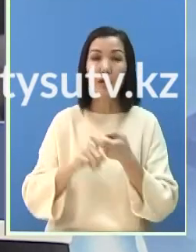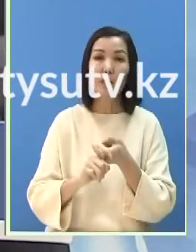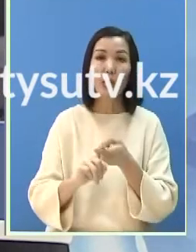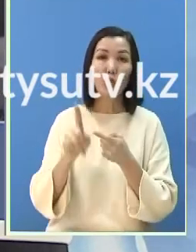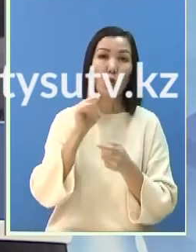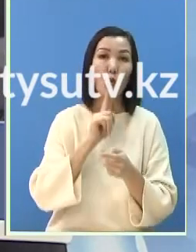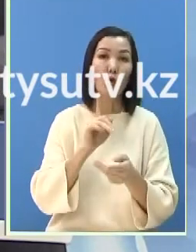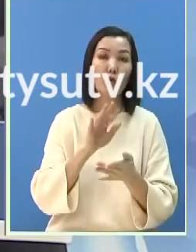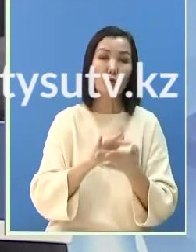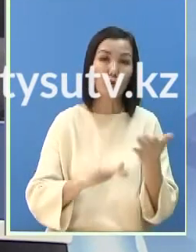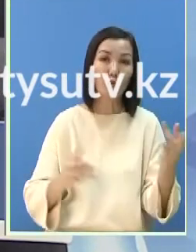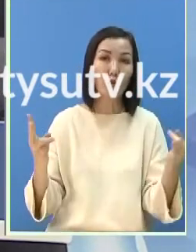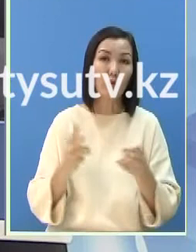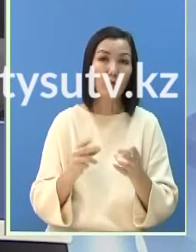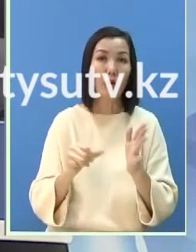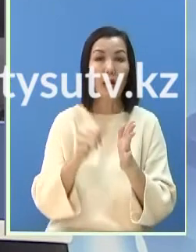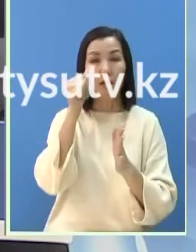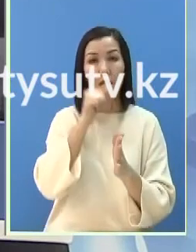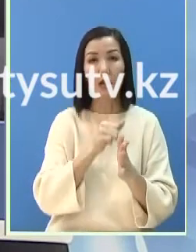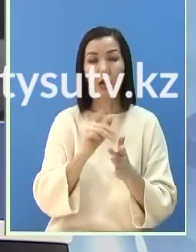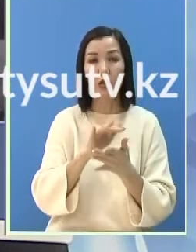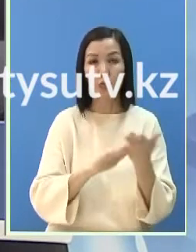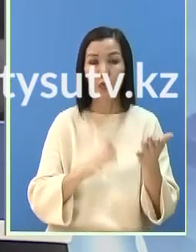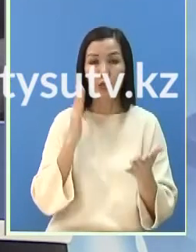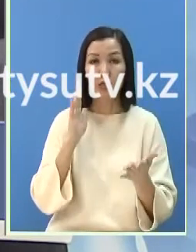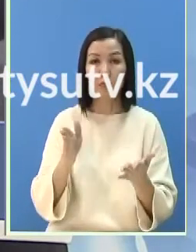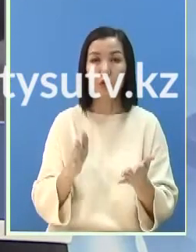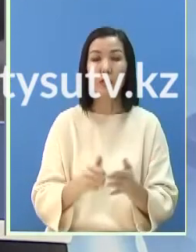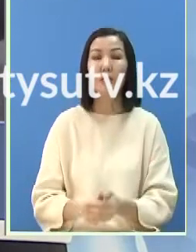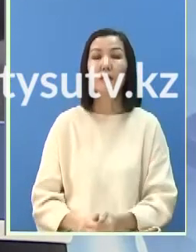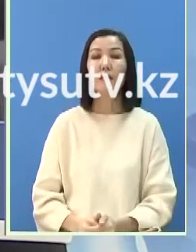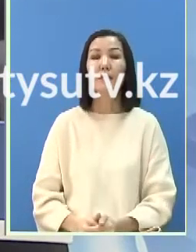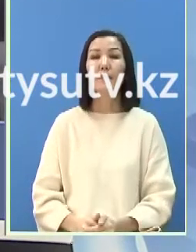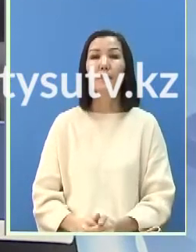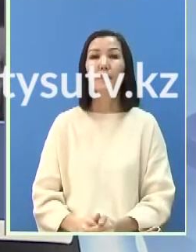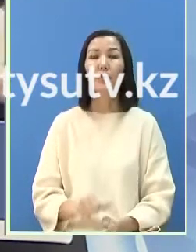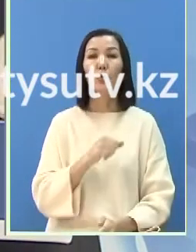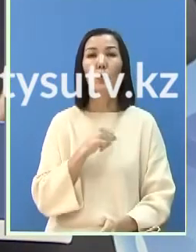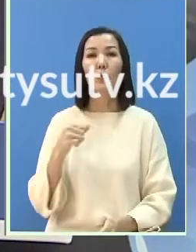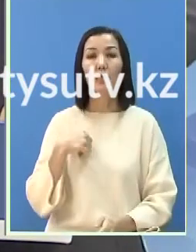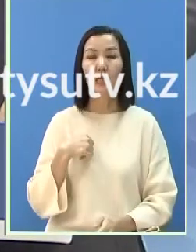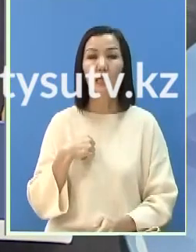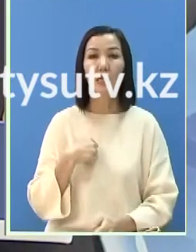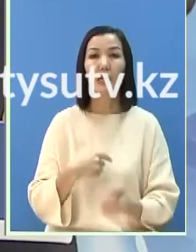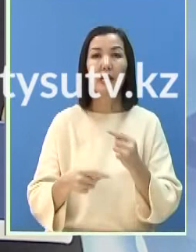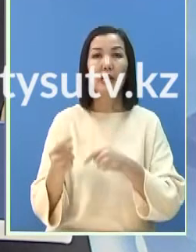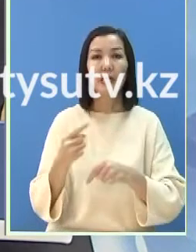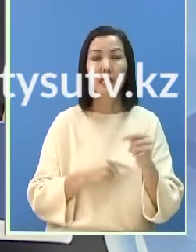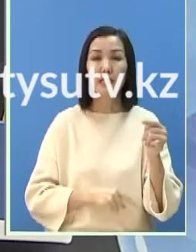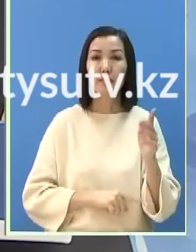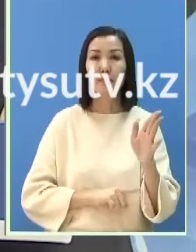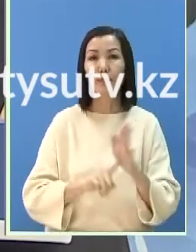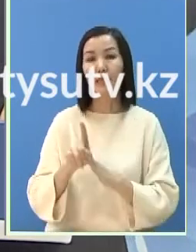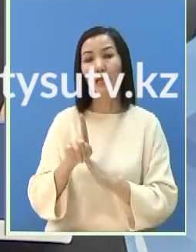уақытын созу керек болатын болса, тағы да 6 айға созып береді. Сол жерден жаңағы өздерінің кәсіпке бастаған